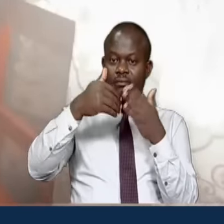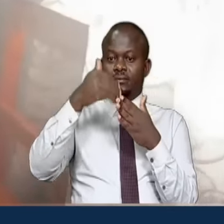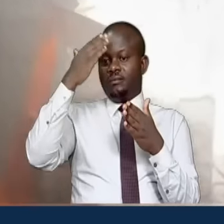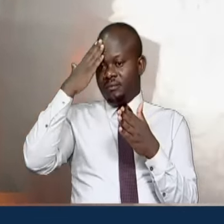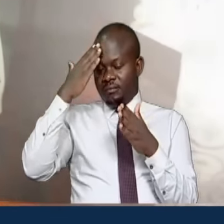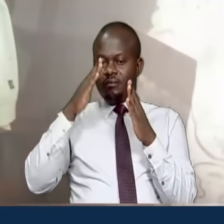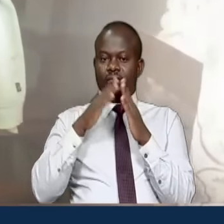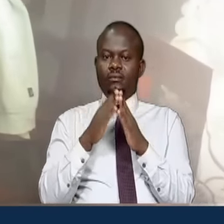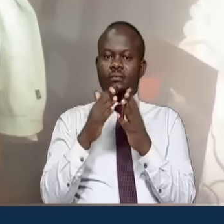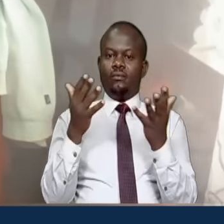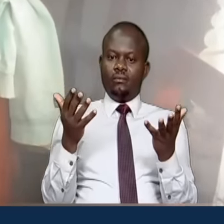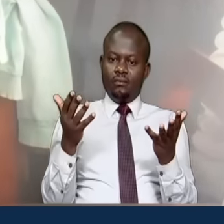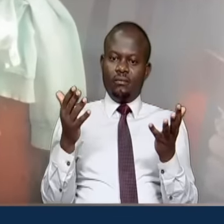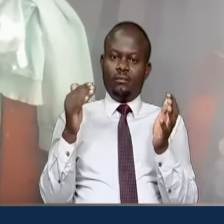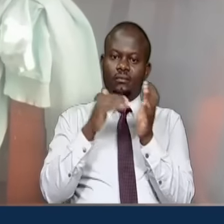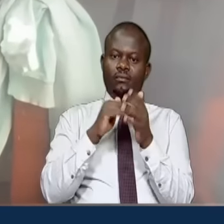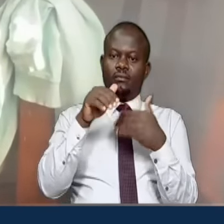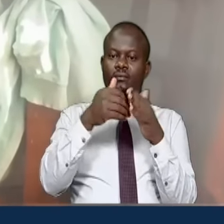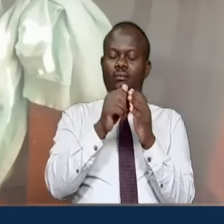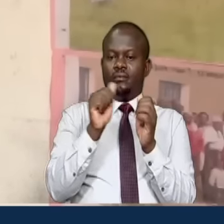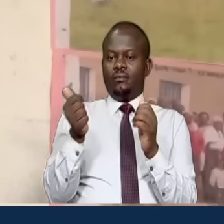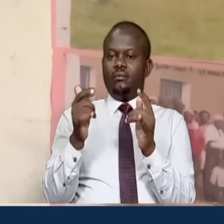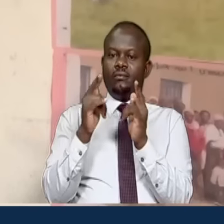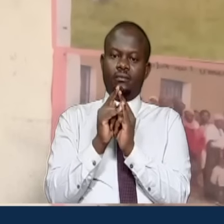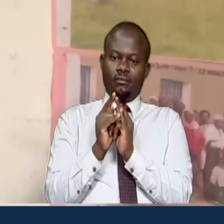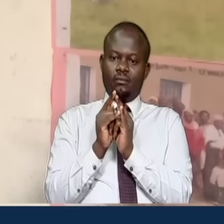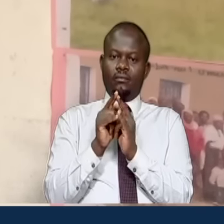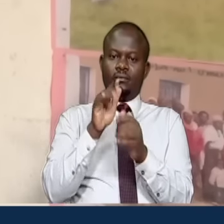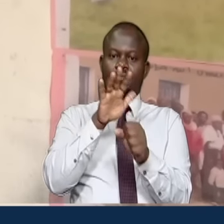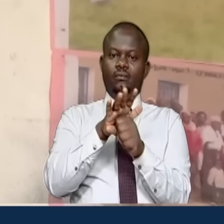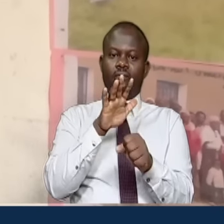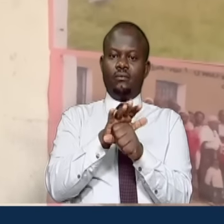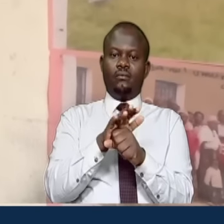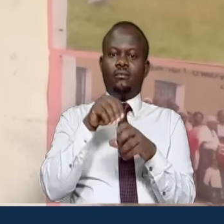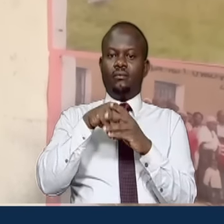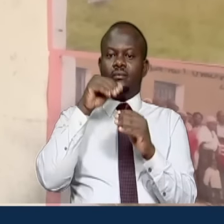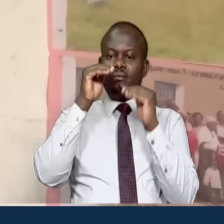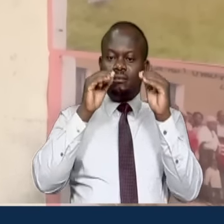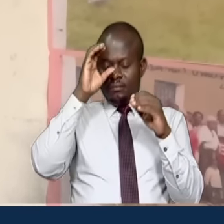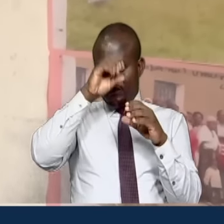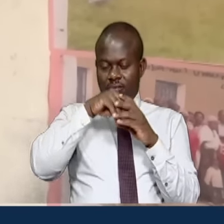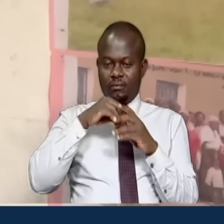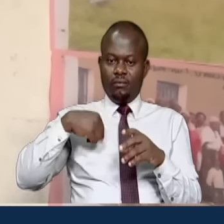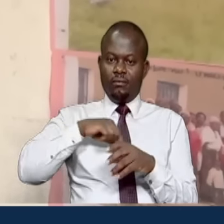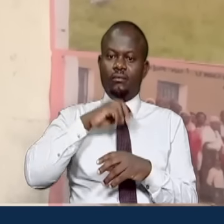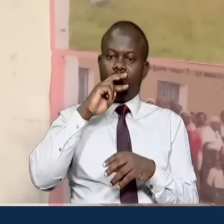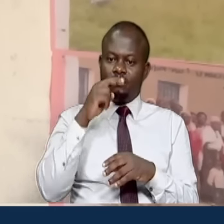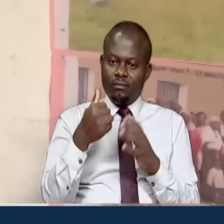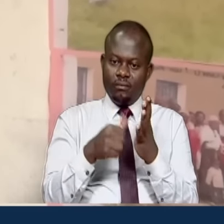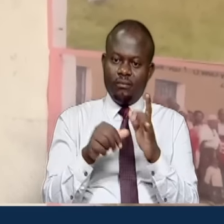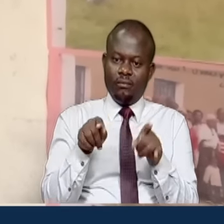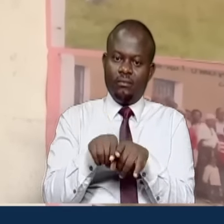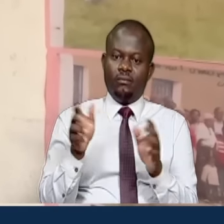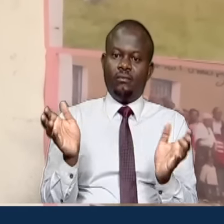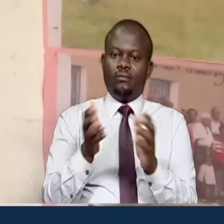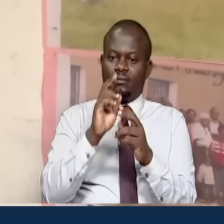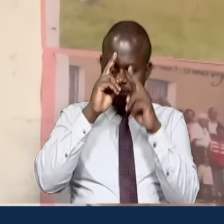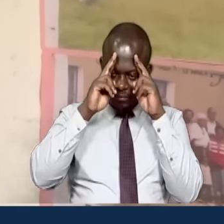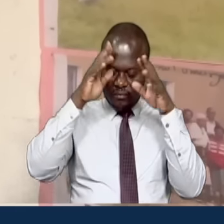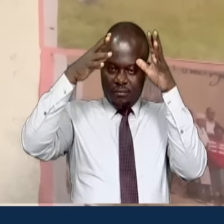uyu mudugudu ndetse n'icy'inama. Cyane cyane mu rwego rwo kwishakamo ibisubizo, nk'uko duhora tubishishikarizwa na Nyakubahwa